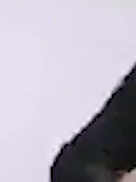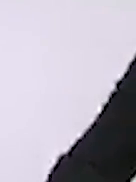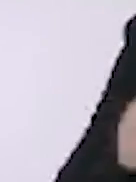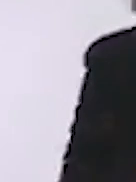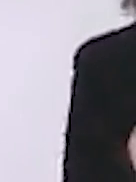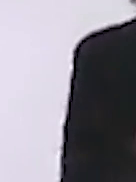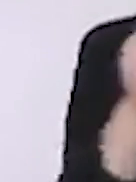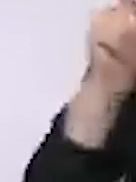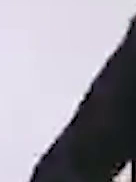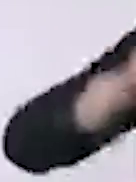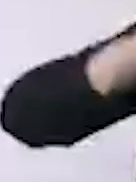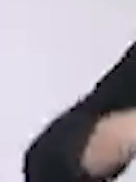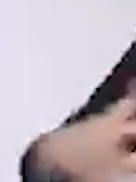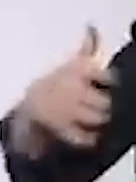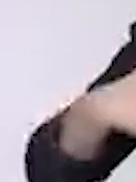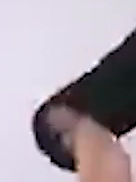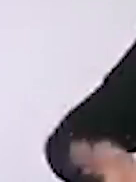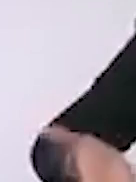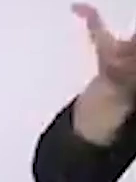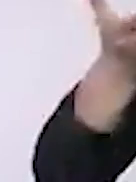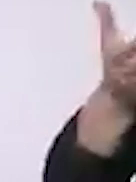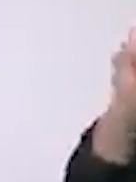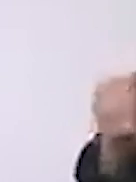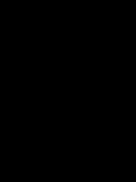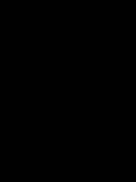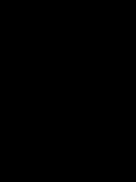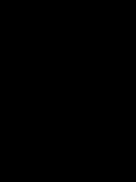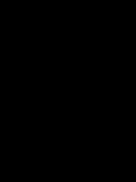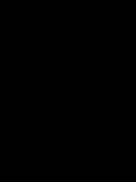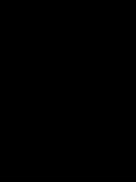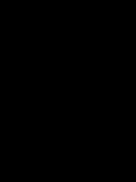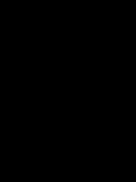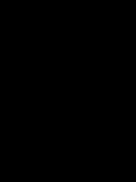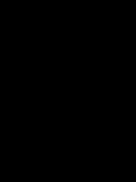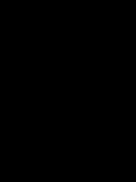pour que les chercheurs explorent les causes de la maladie et découvrent les traitements adaptés.